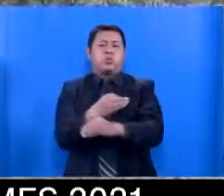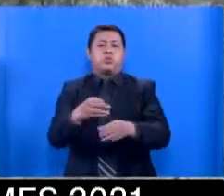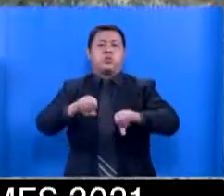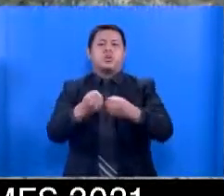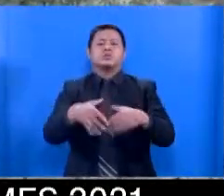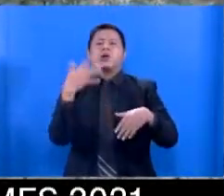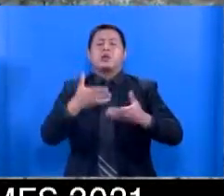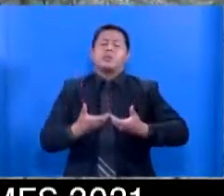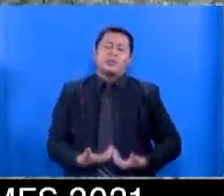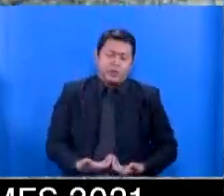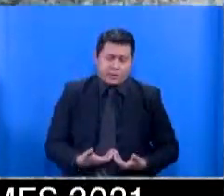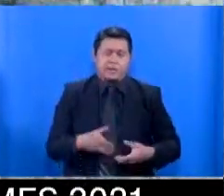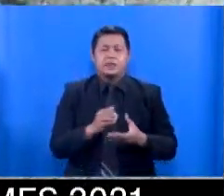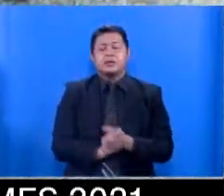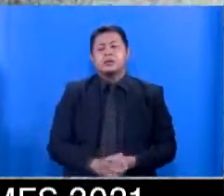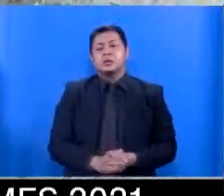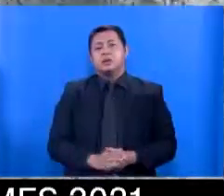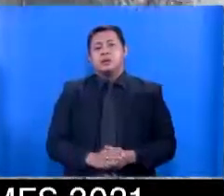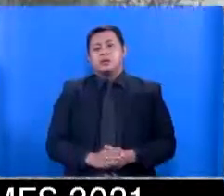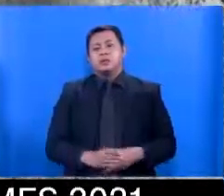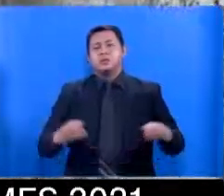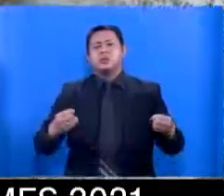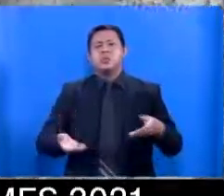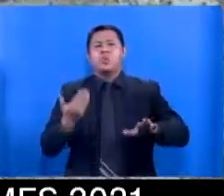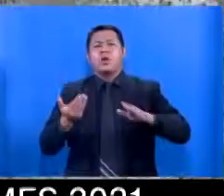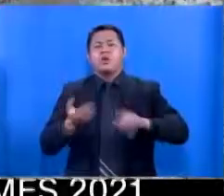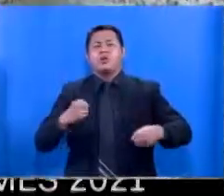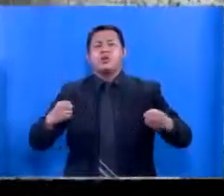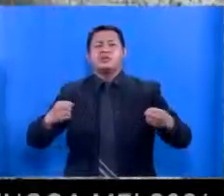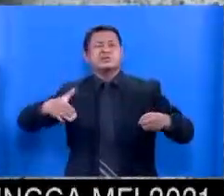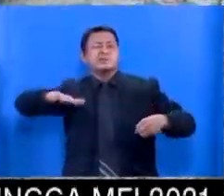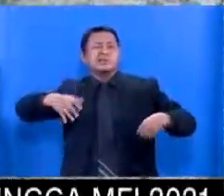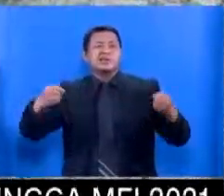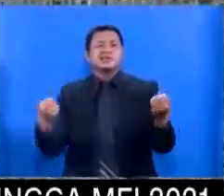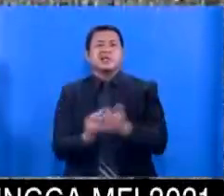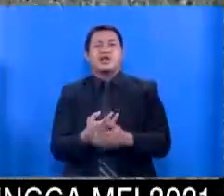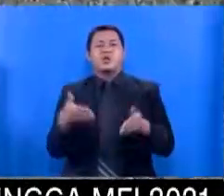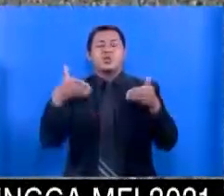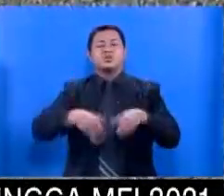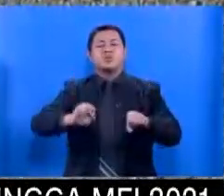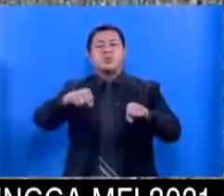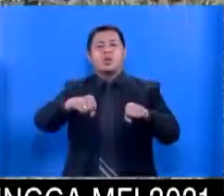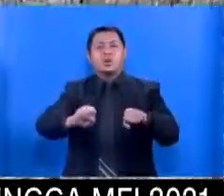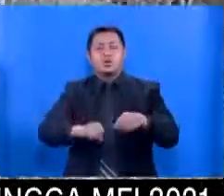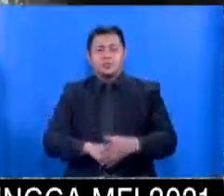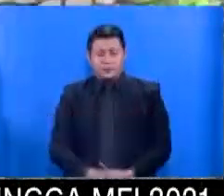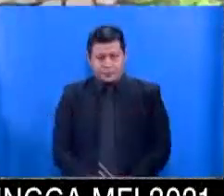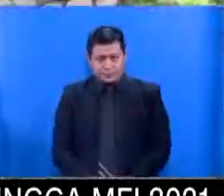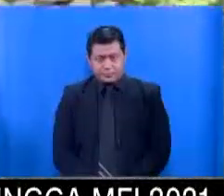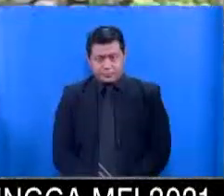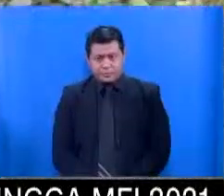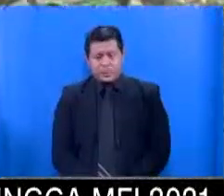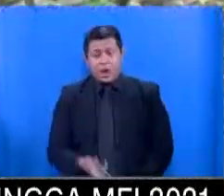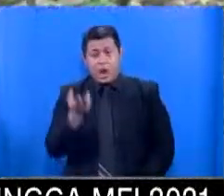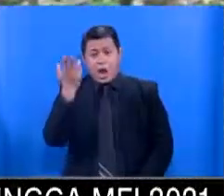parah. Kerusakan jalan ini kerap menyebabkan kecelakaan lalu lintas, khususnya pengendara roda 2. Kemarin